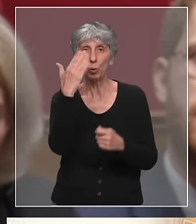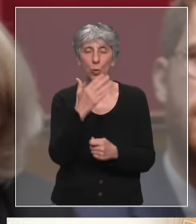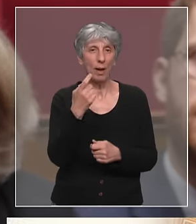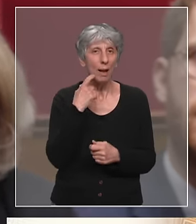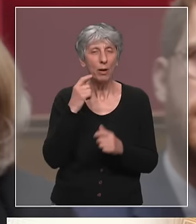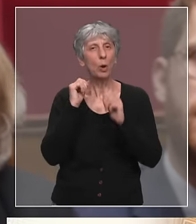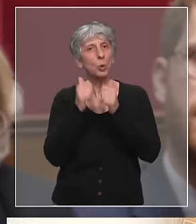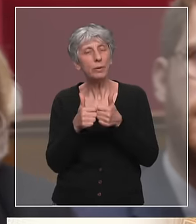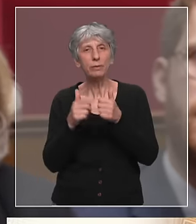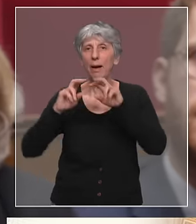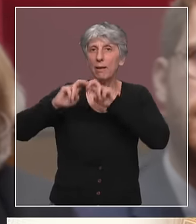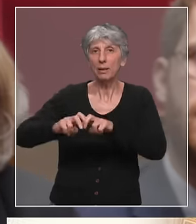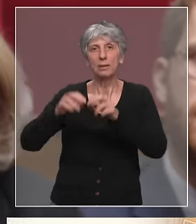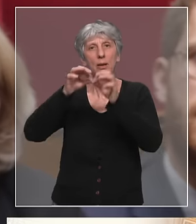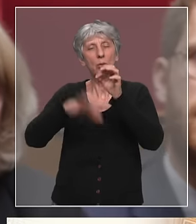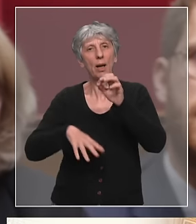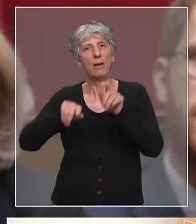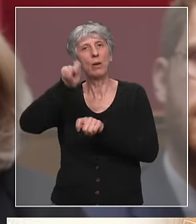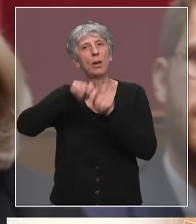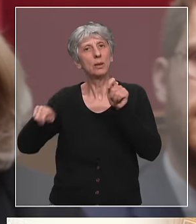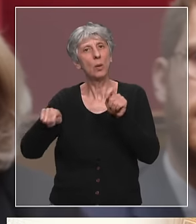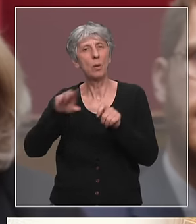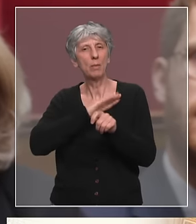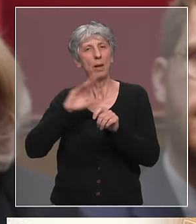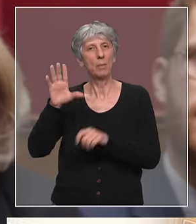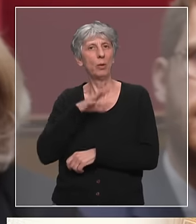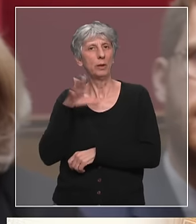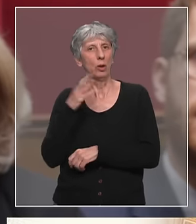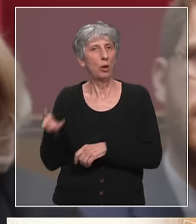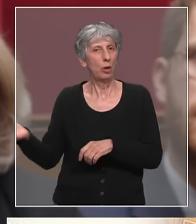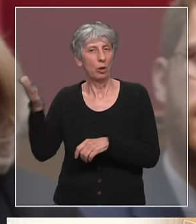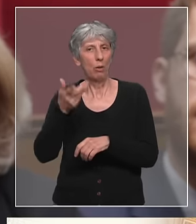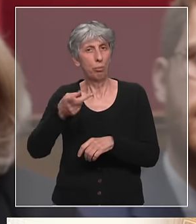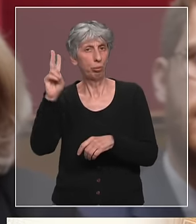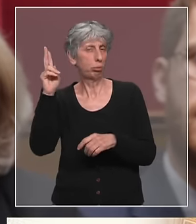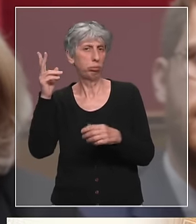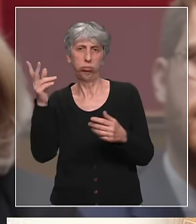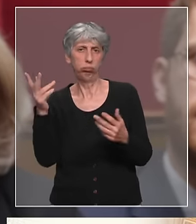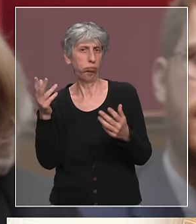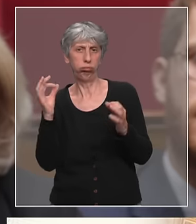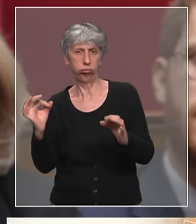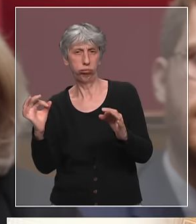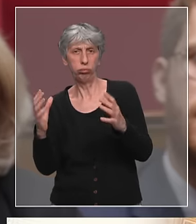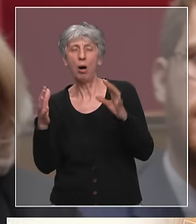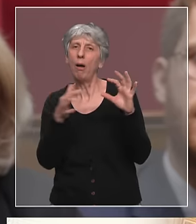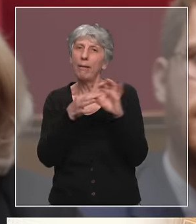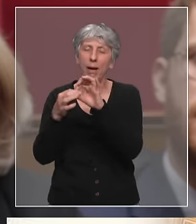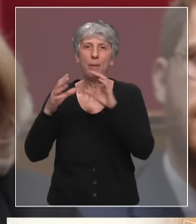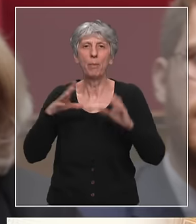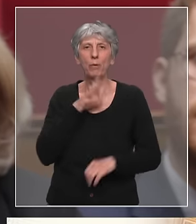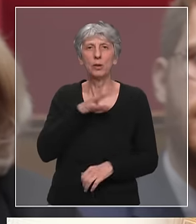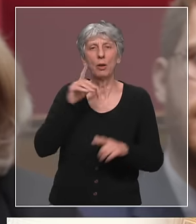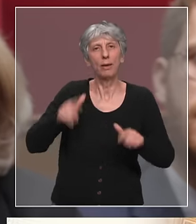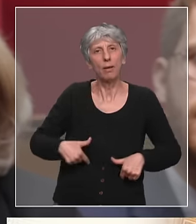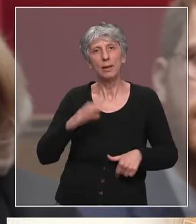de l'analyse des résultats des évaluations faites par les professeurs, qui sont sans aucun doute les plus amènes, en lien avec les professeurs des écoles de